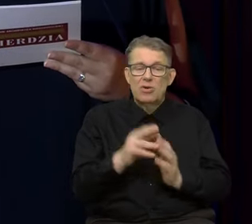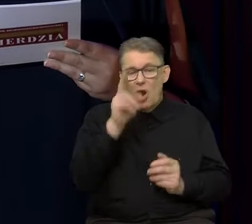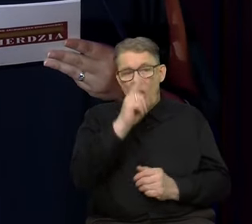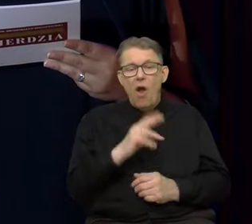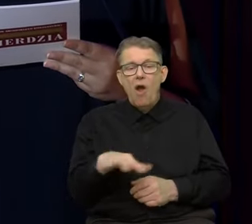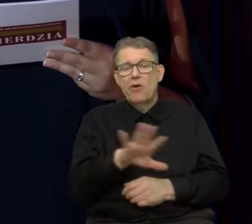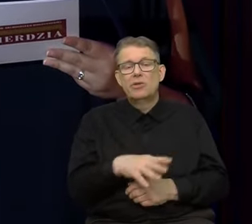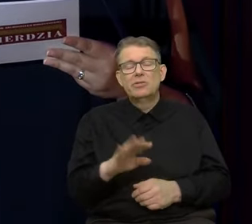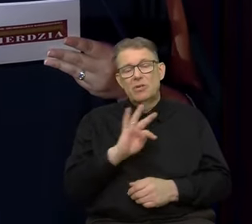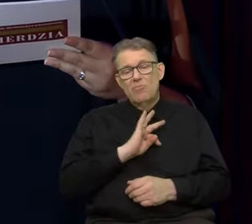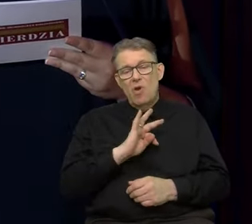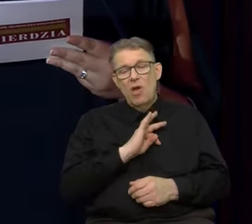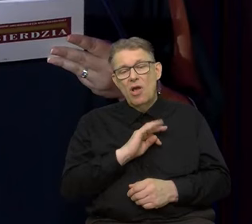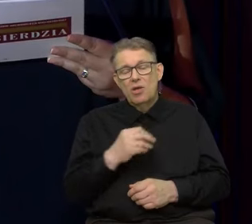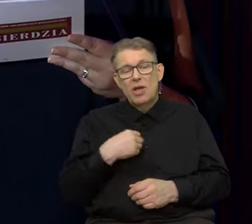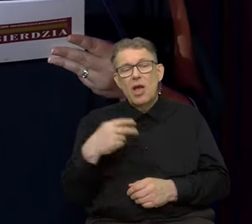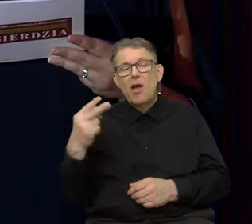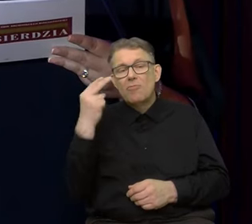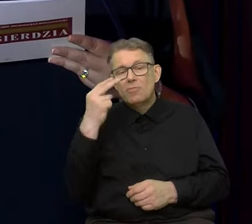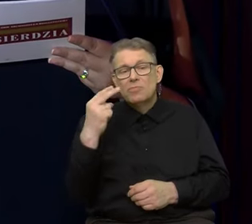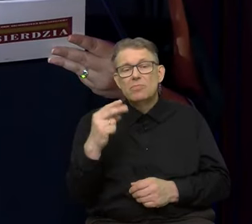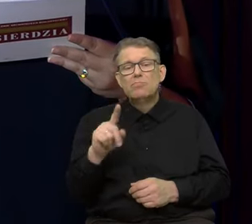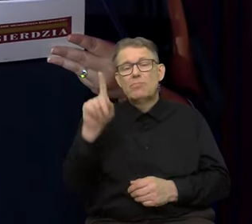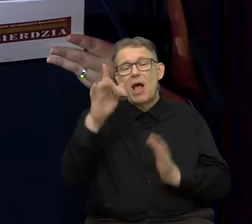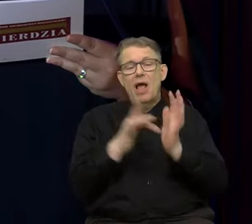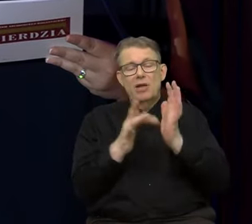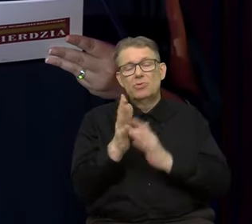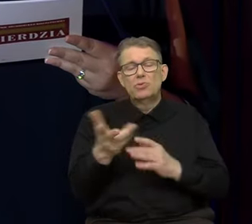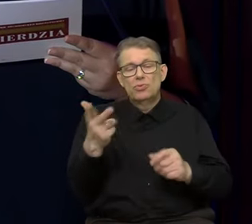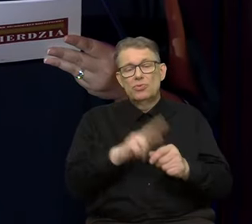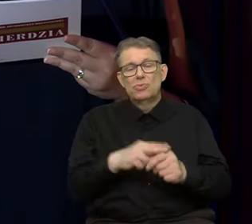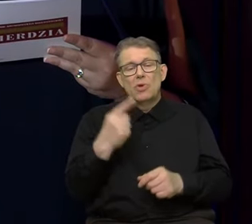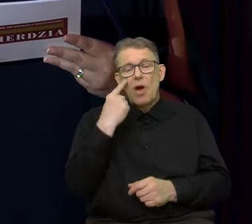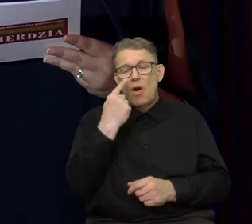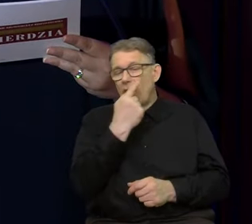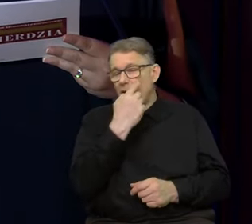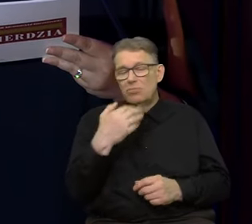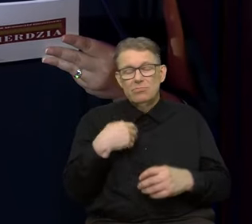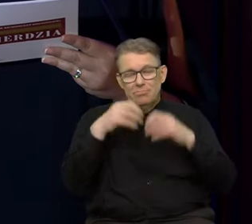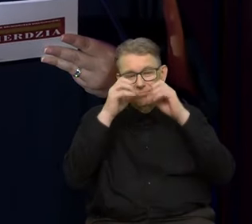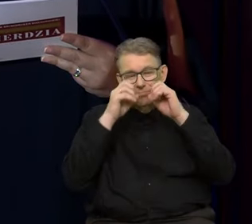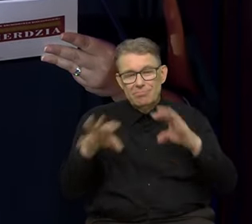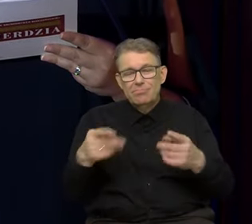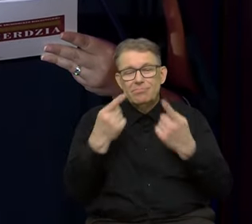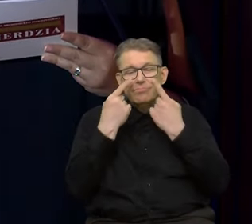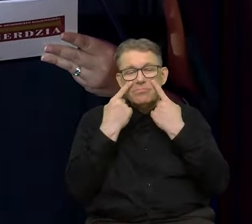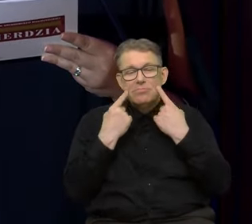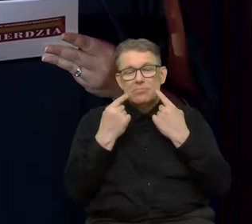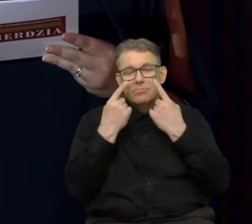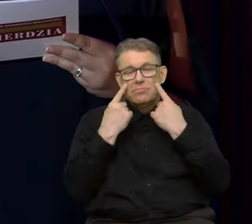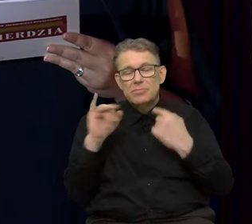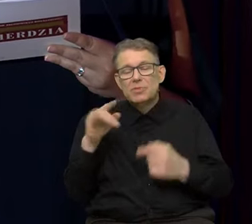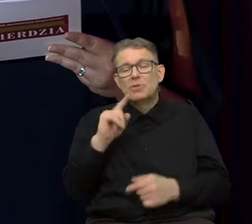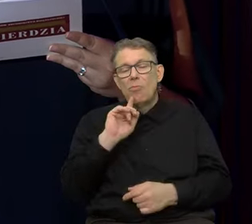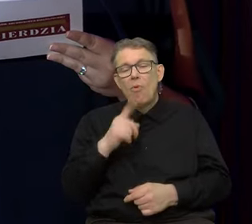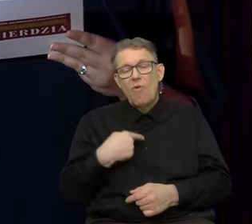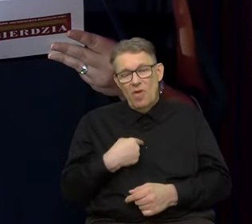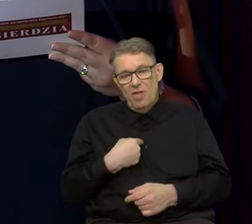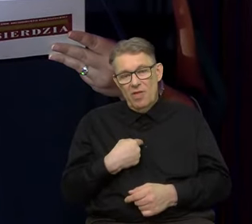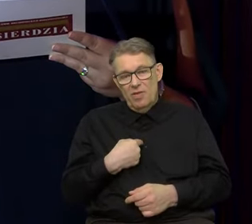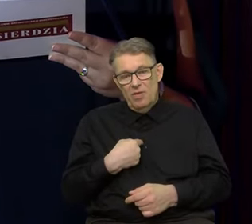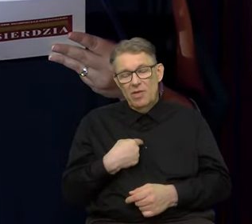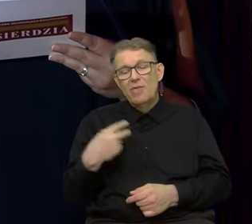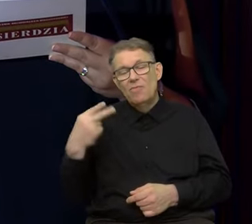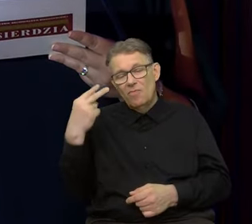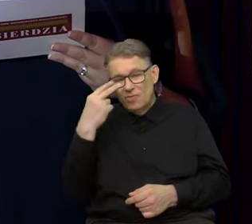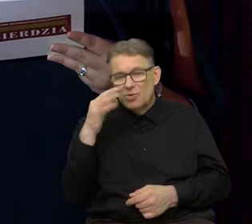Pana Jezusa, który miał oczy zaszłe łzami i rzekł do mnie: widzisz, córko moja,